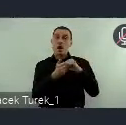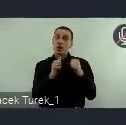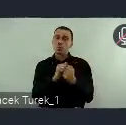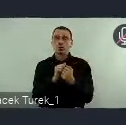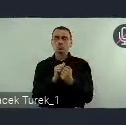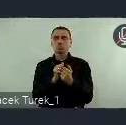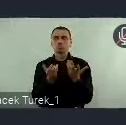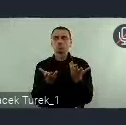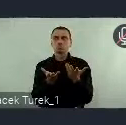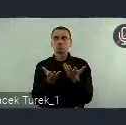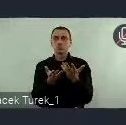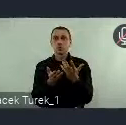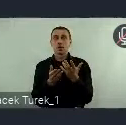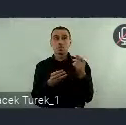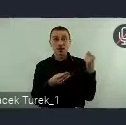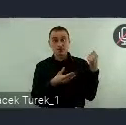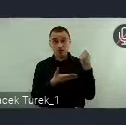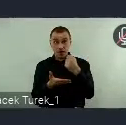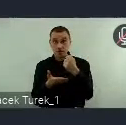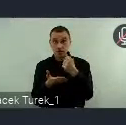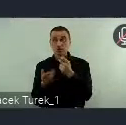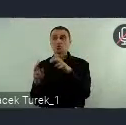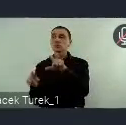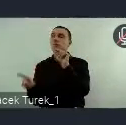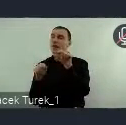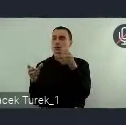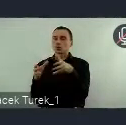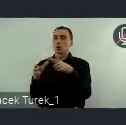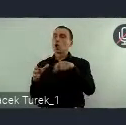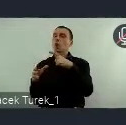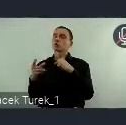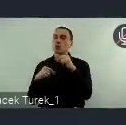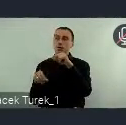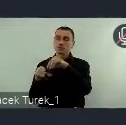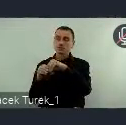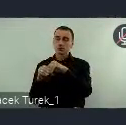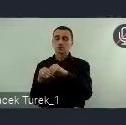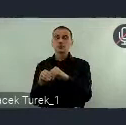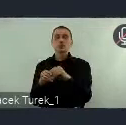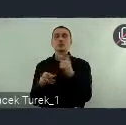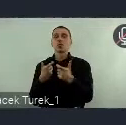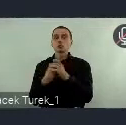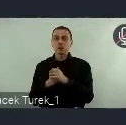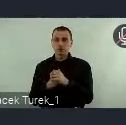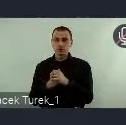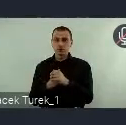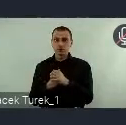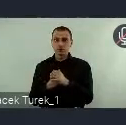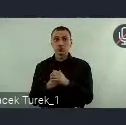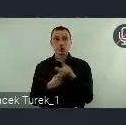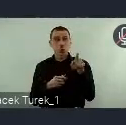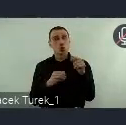pom-c otrzymanie dofinansowania na Jeśli tak to chcemy czy nie chcemy Nie szukamy sprawnych 60